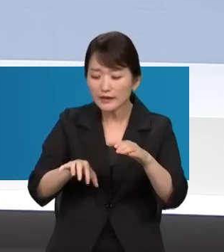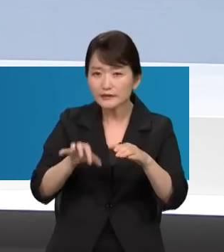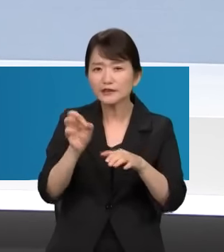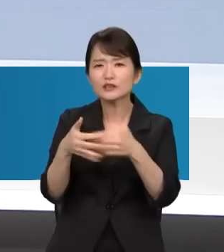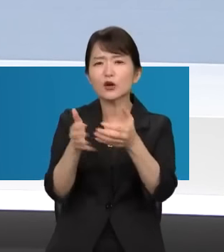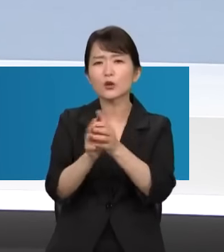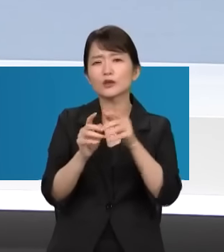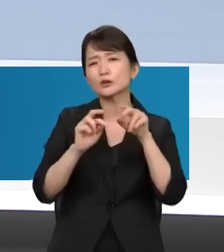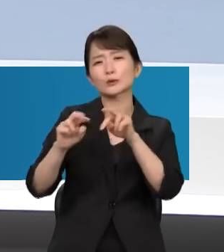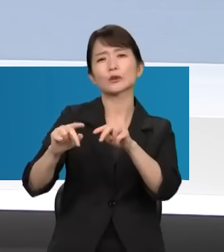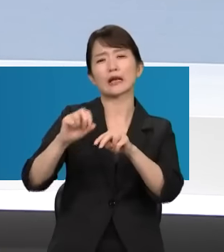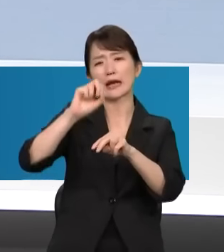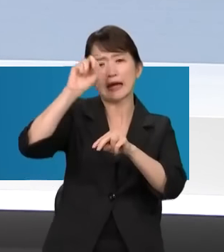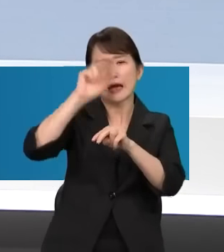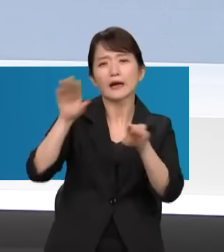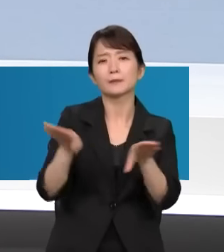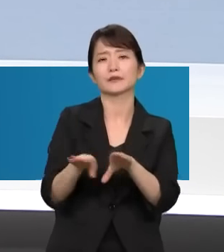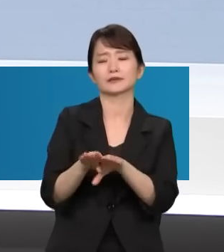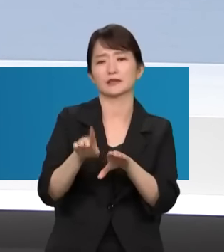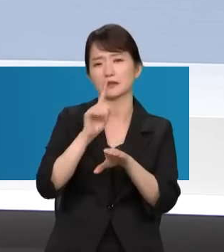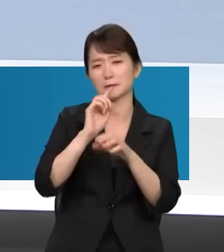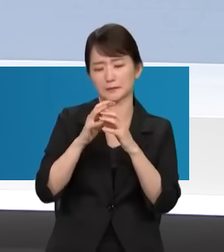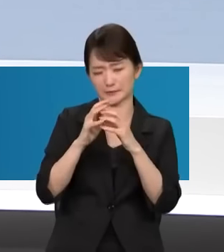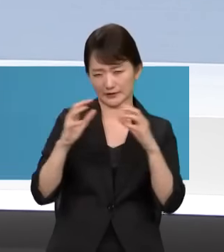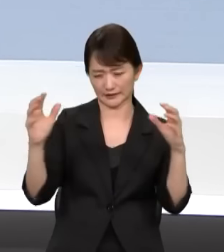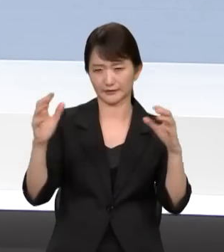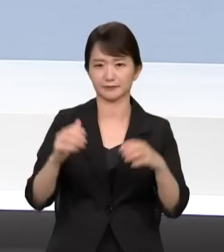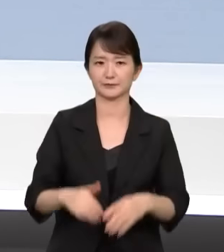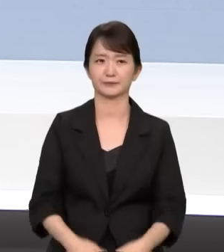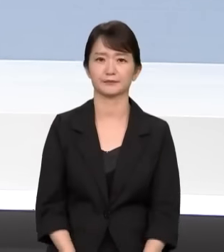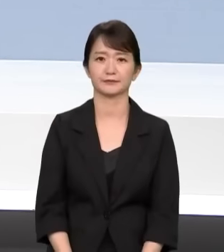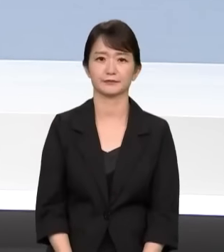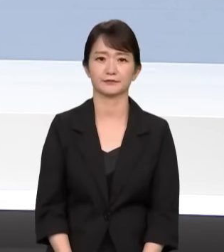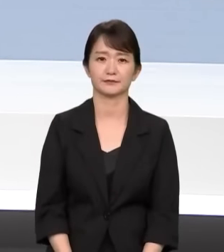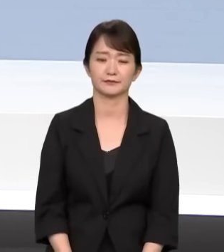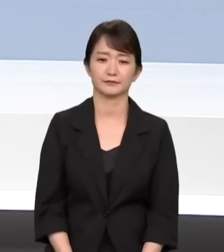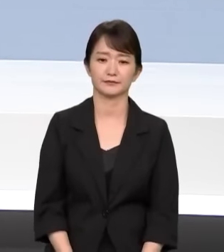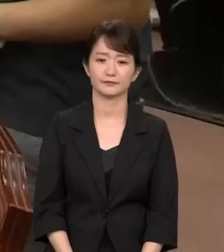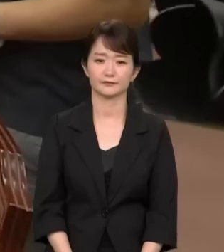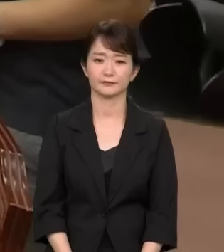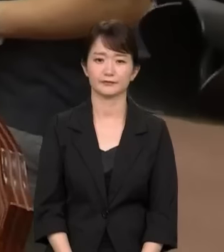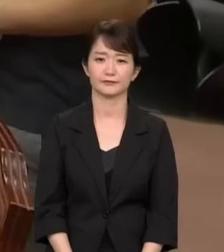토론회에 갑자기 불참하겠다고 해 또 논란이 됐습니다. 하예빈 기자입니다.